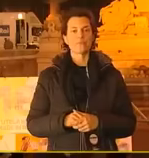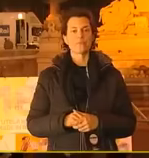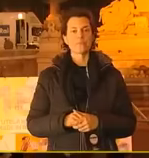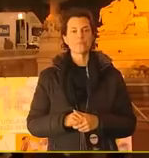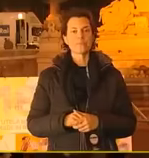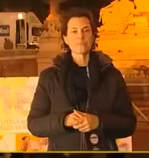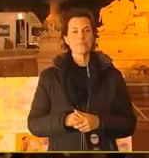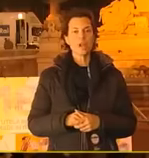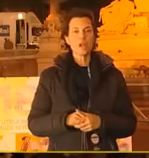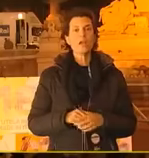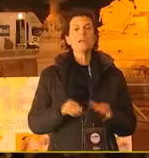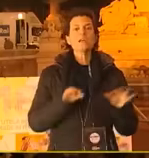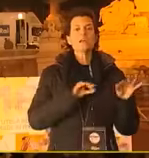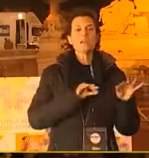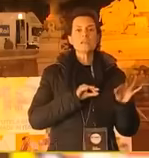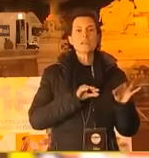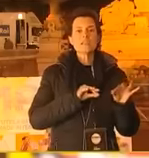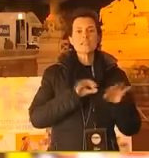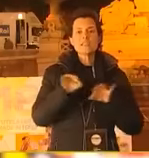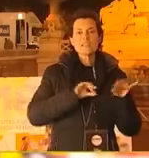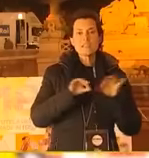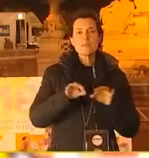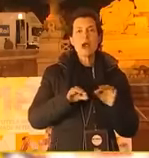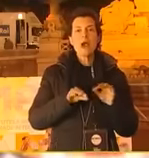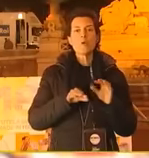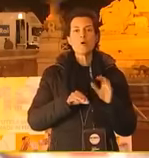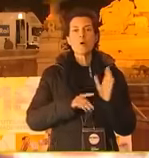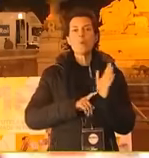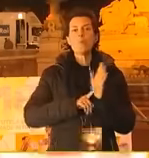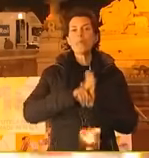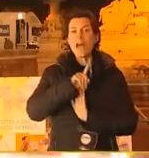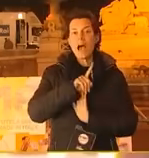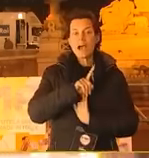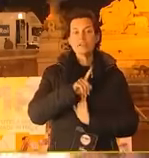Sistemiamo i bilanci, riportiamo